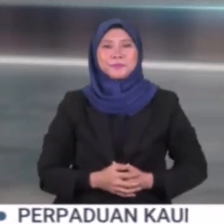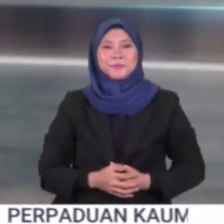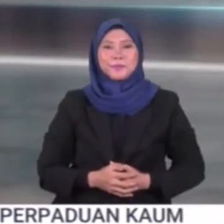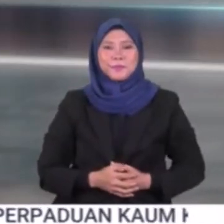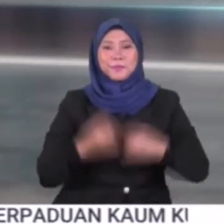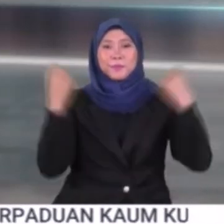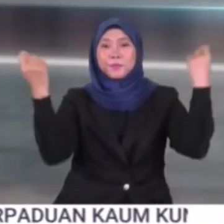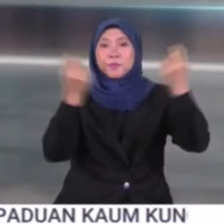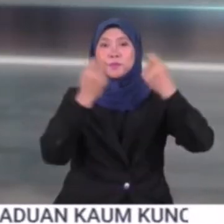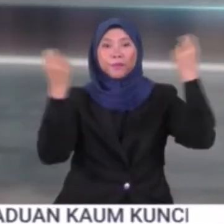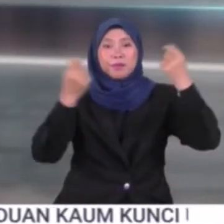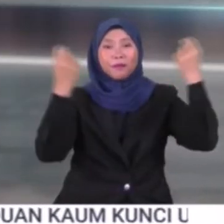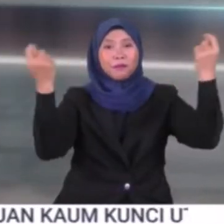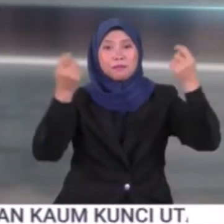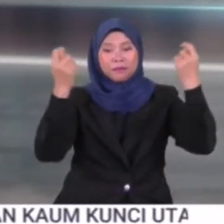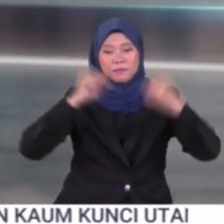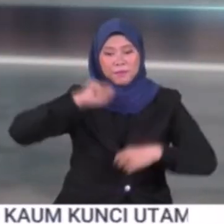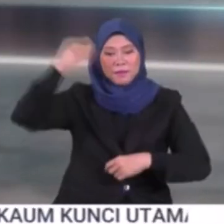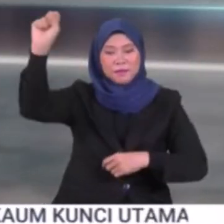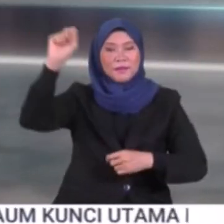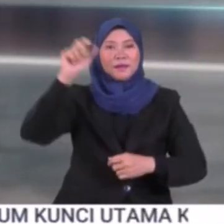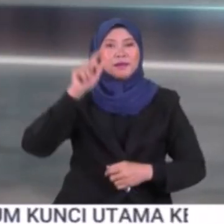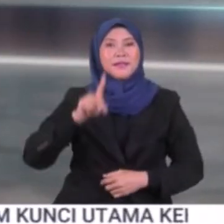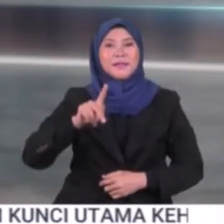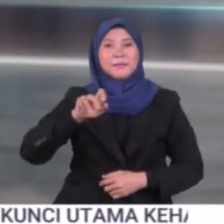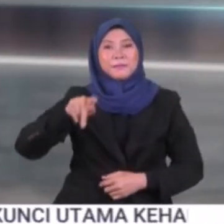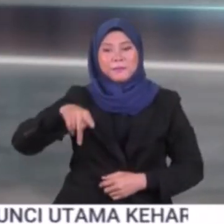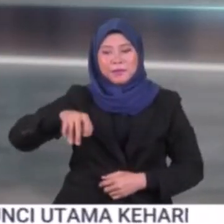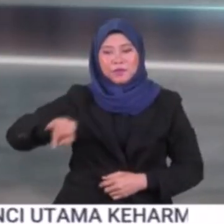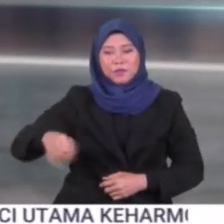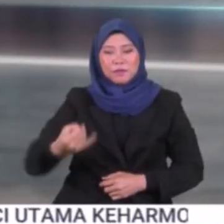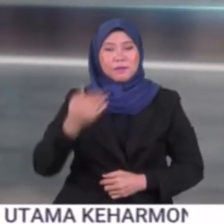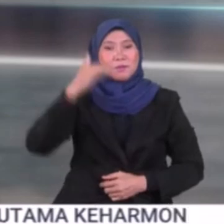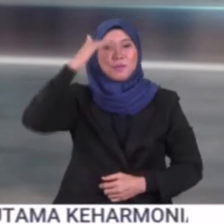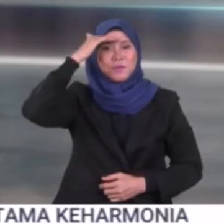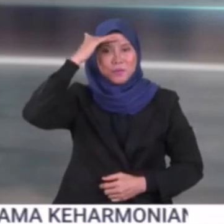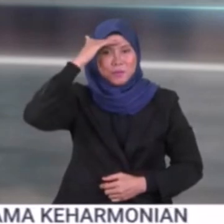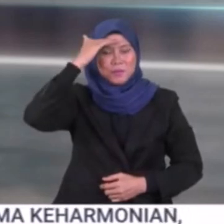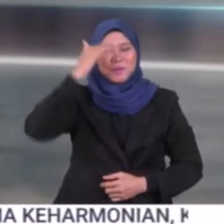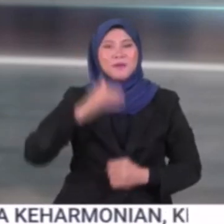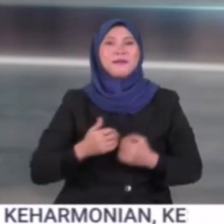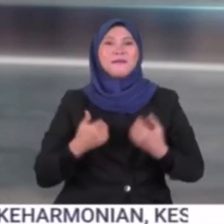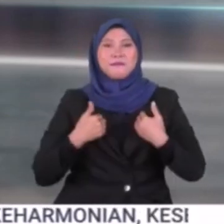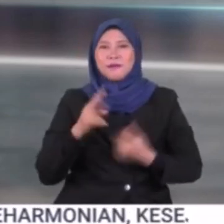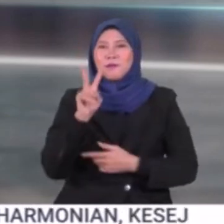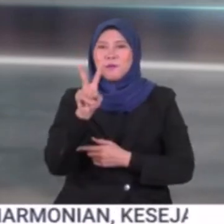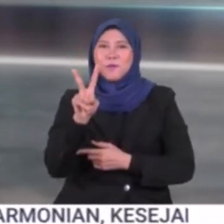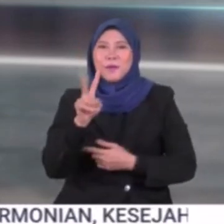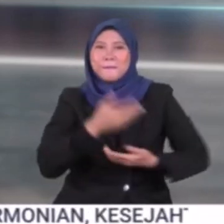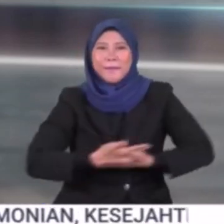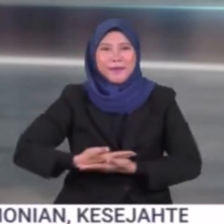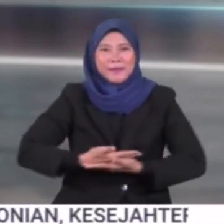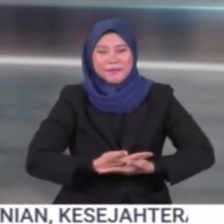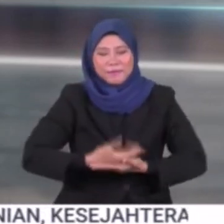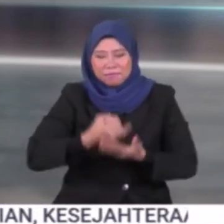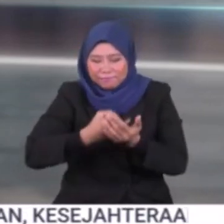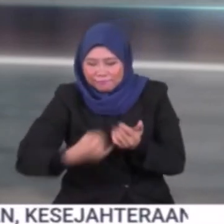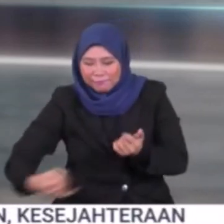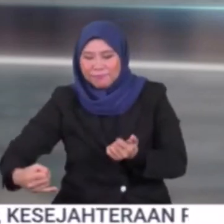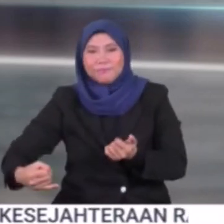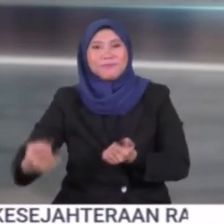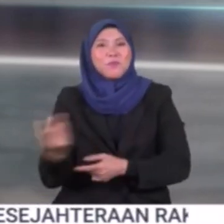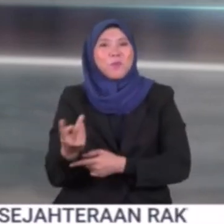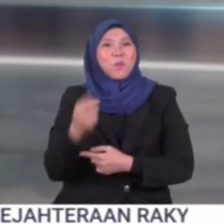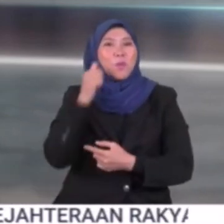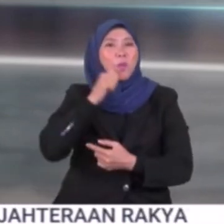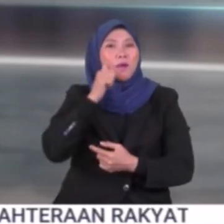sambutan hari kemerdekaan di Hospital pakar amat bermakna dengan kehadiran 2 by Merdeka kedua-dua bayi perempuan